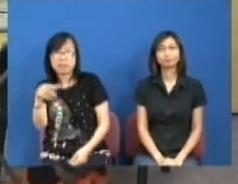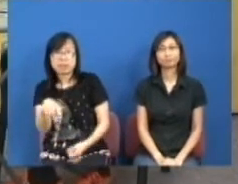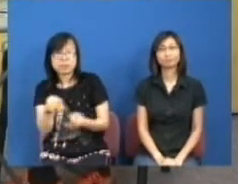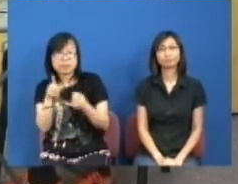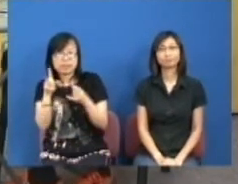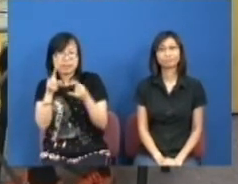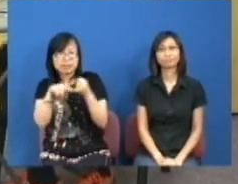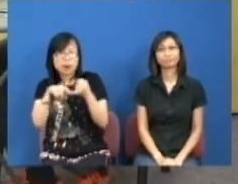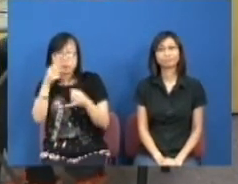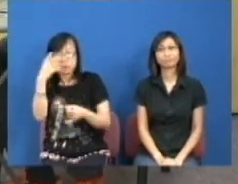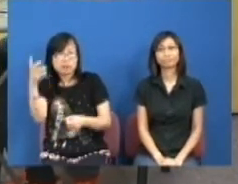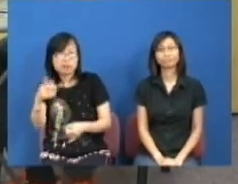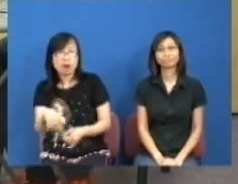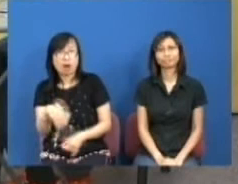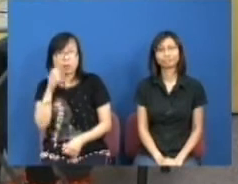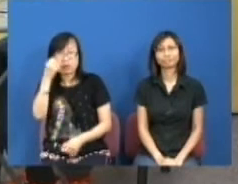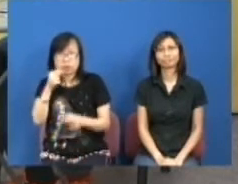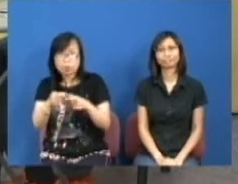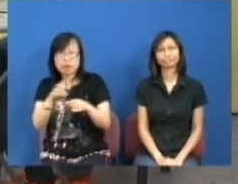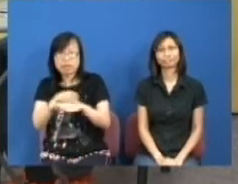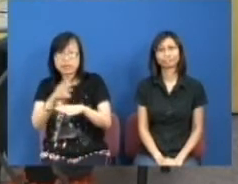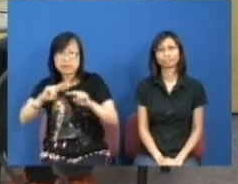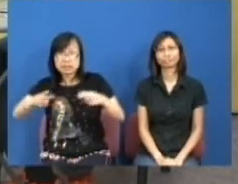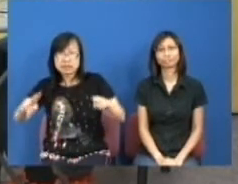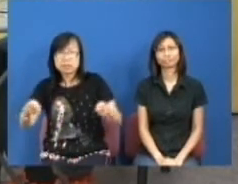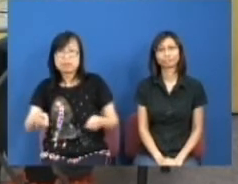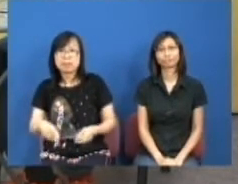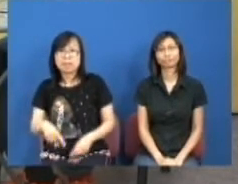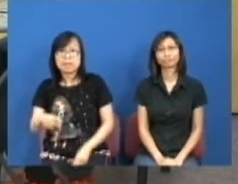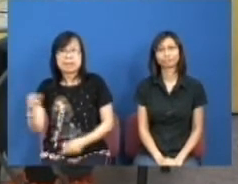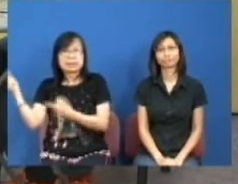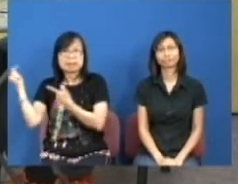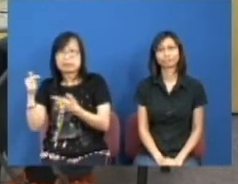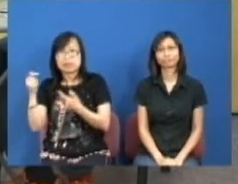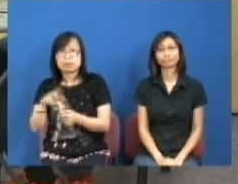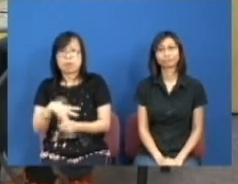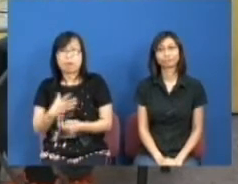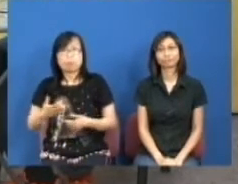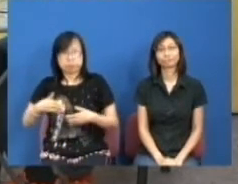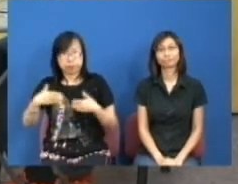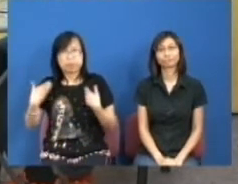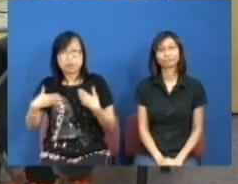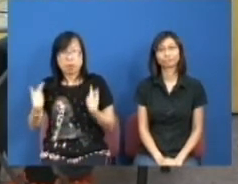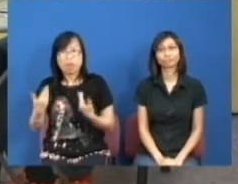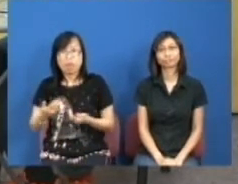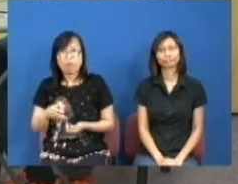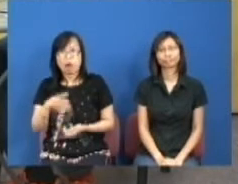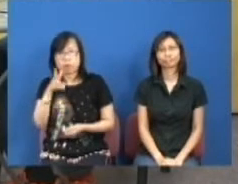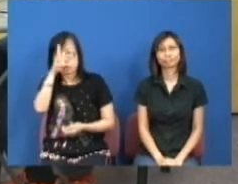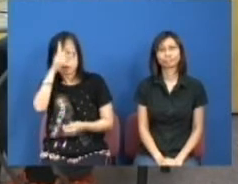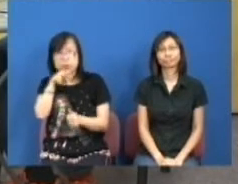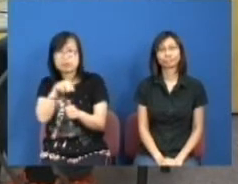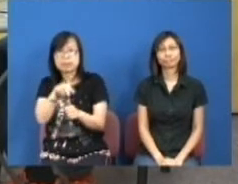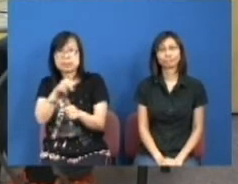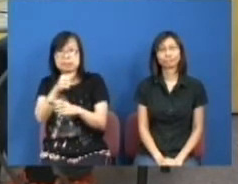堂。我對於香港公民社會的發展是仍然是抱樂觀的態度，雖然我對香港的政治即是